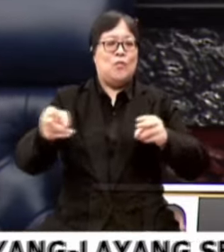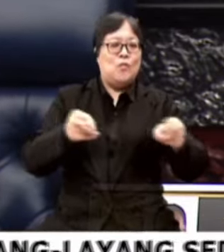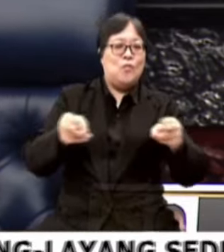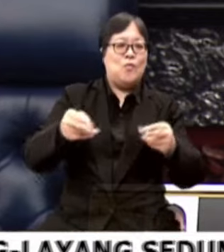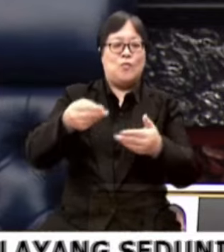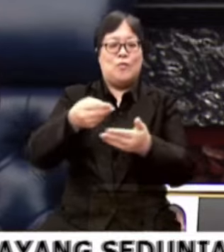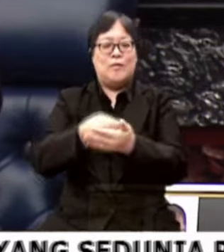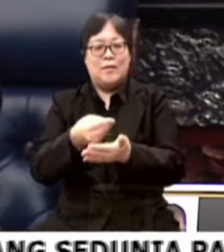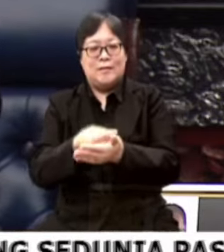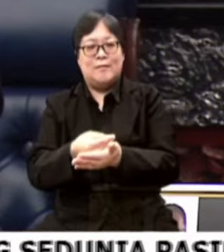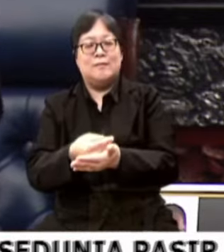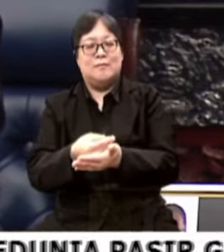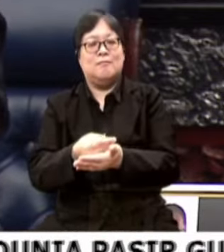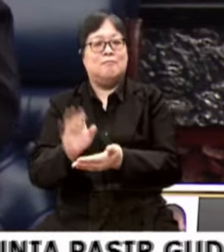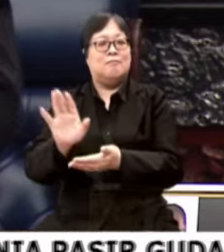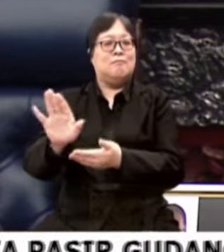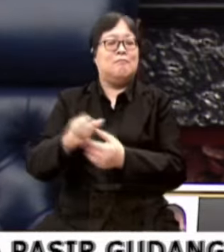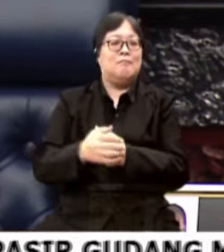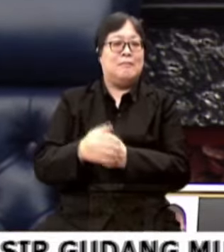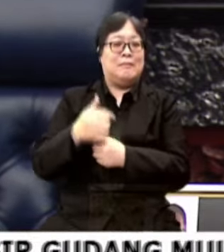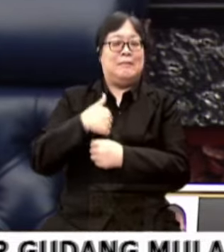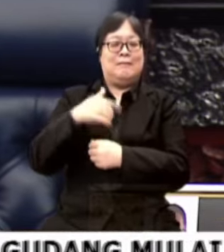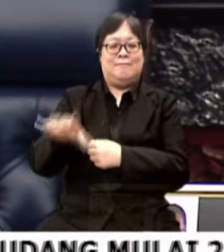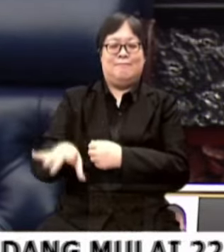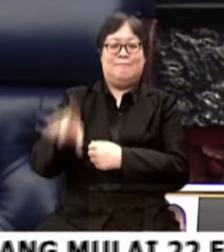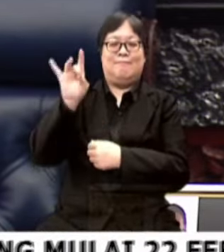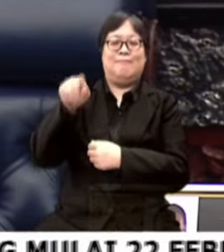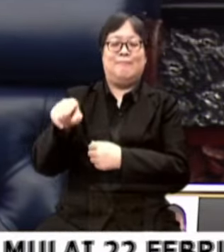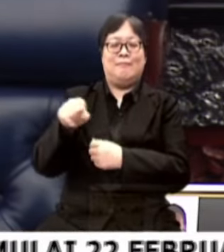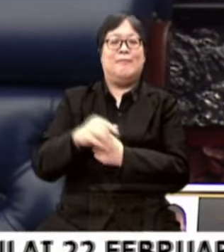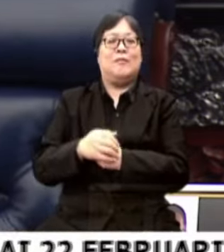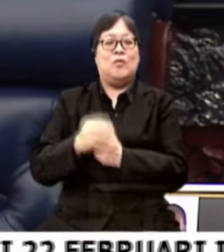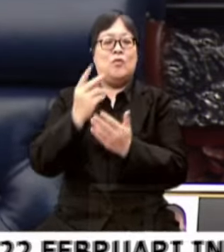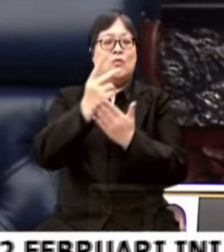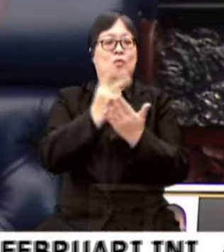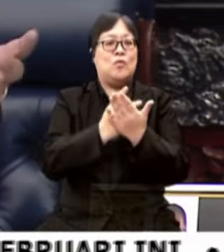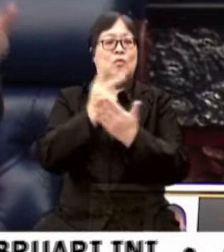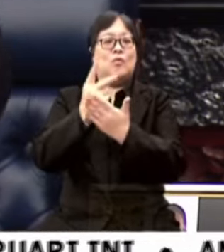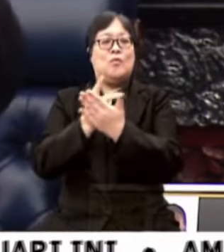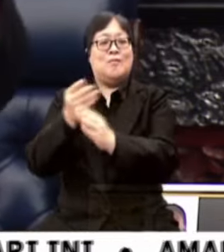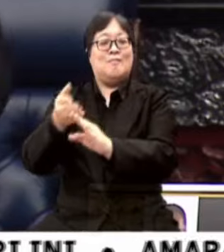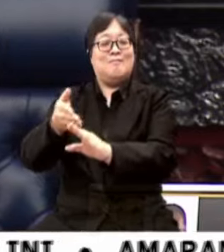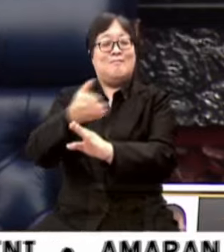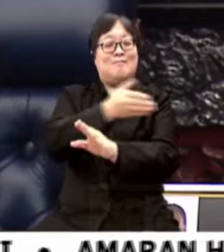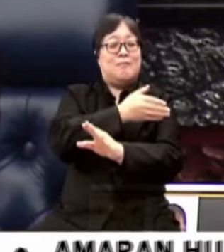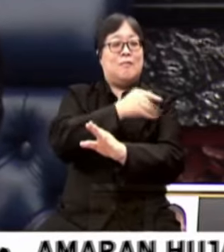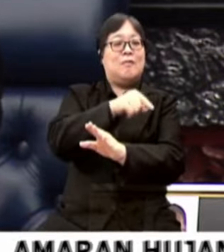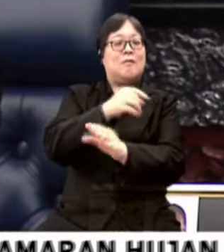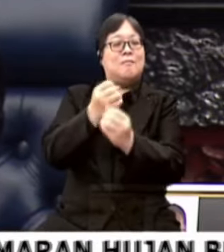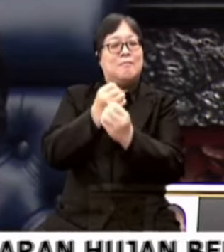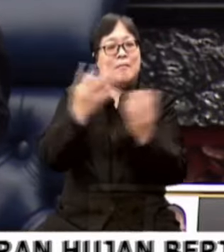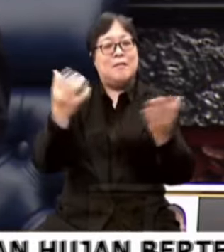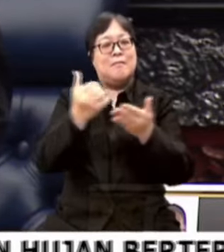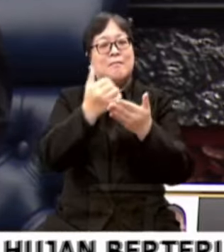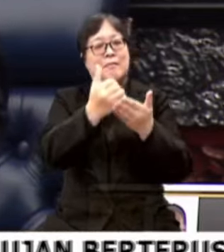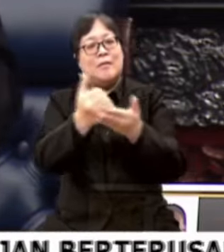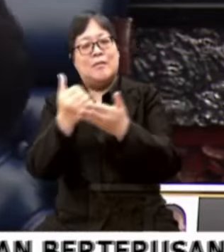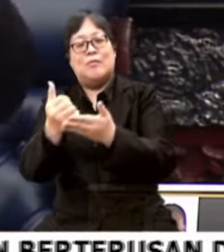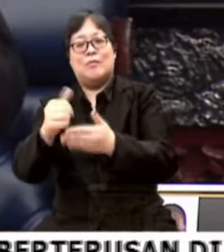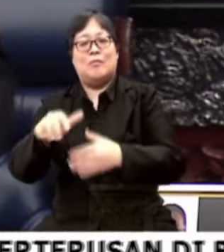keuangan mereka dan saya dapati berdasarkan kepada kursus-kursus yang lepas Ya hanya banyak membantu kepada